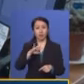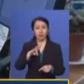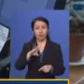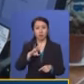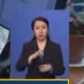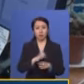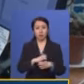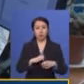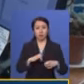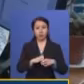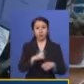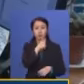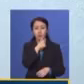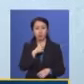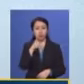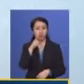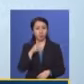телеграм-канала является